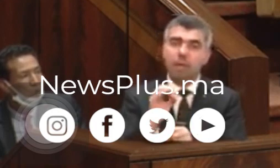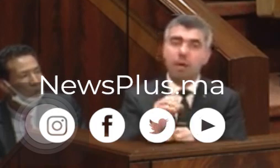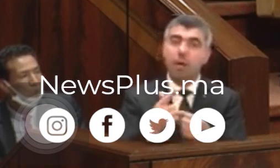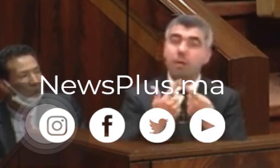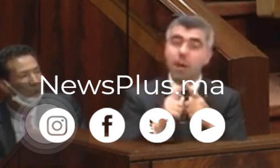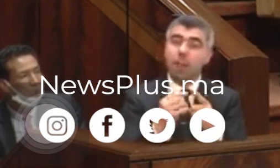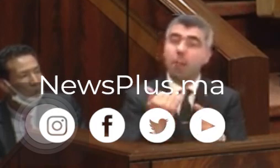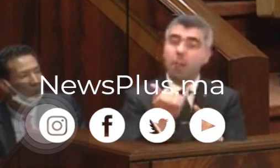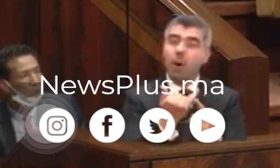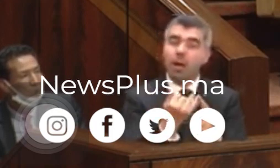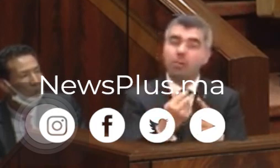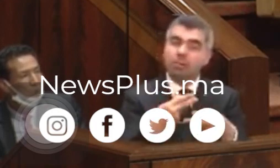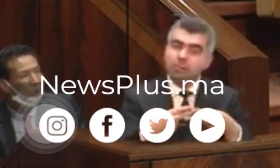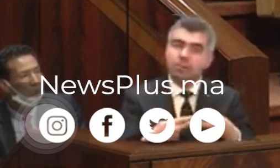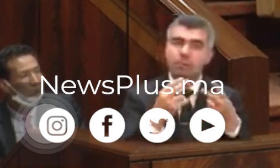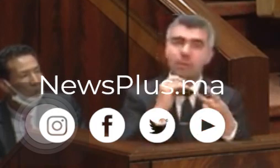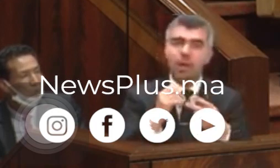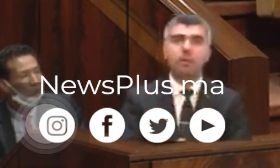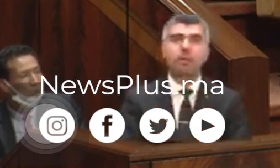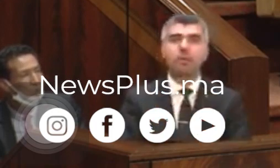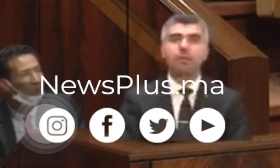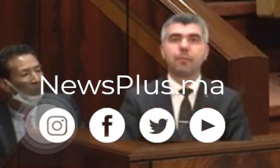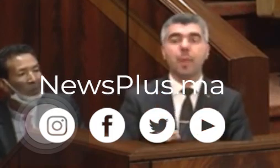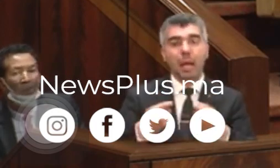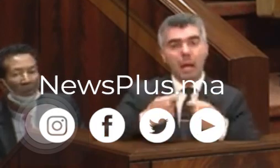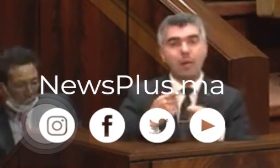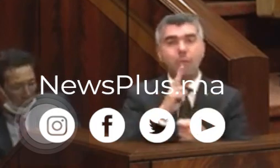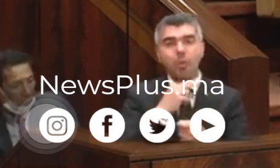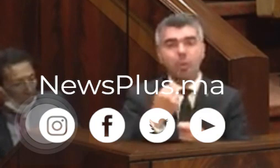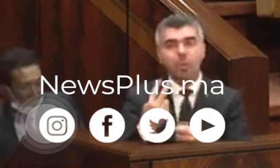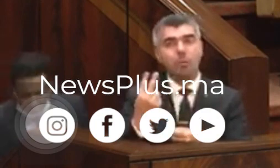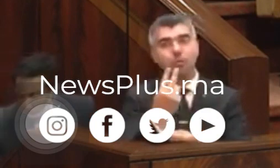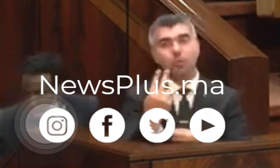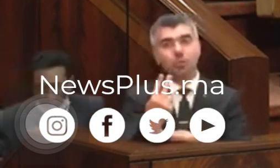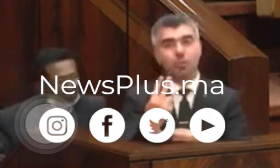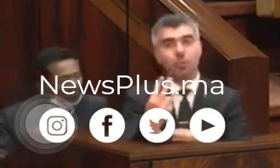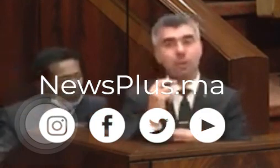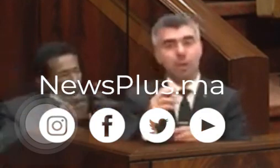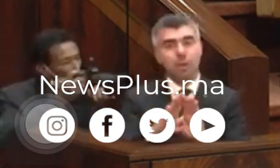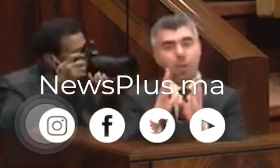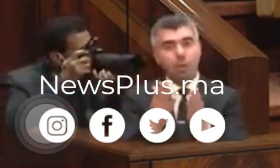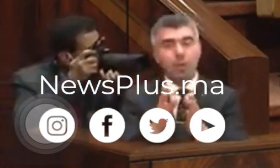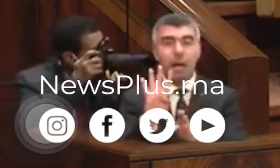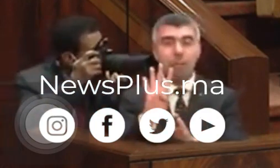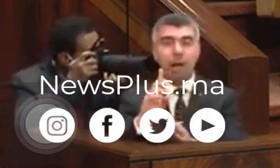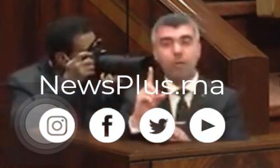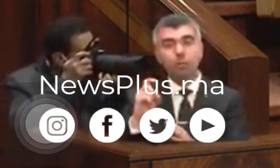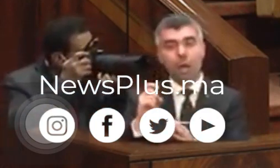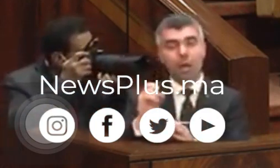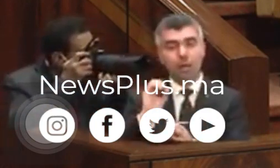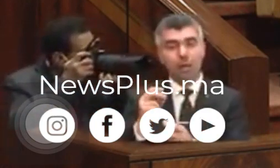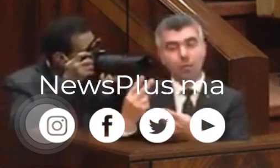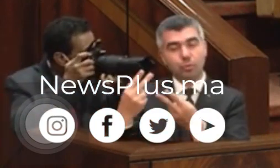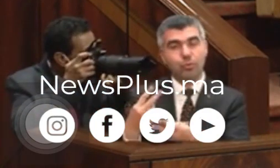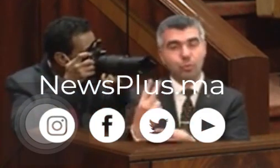بأن رئيس الحكومة كان خصو يجي وما جاش. رئيس الحكومة غيجي جوج المرات فقط في ولاية الشهر ديال أربعة أشهر، وأسئلة حارقة تنتظر